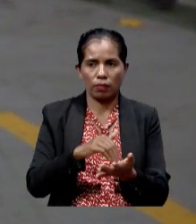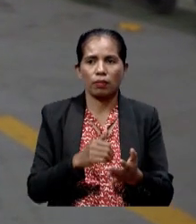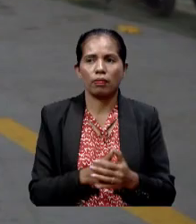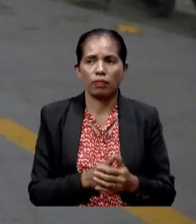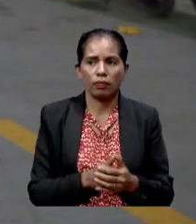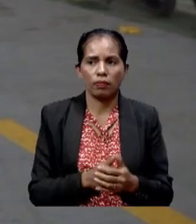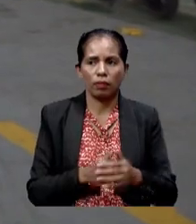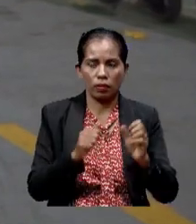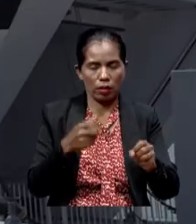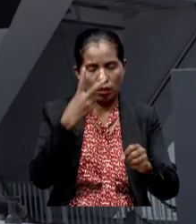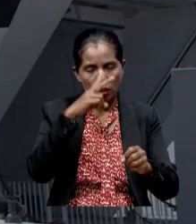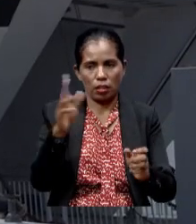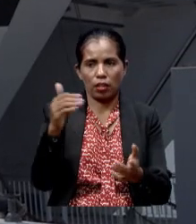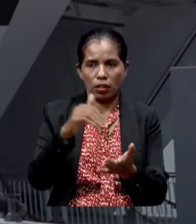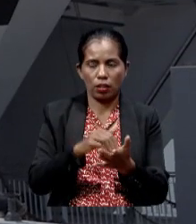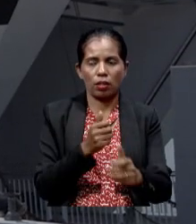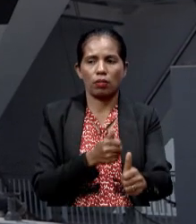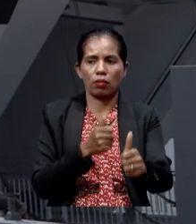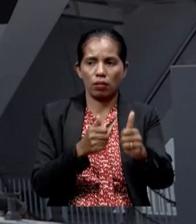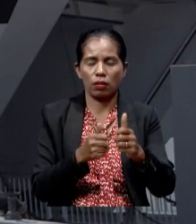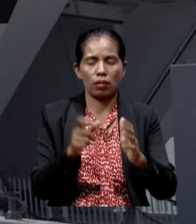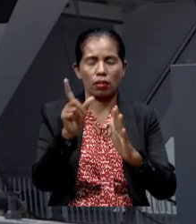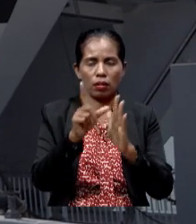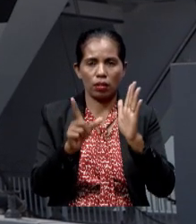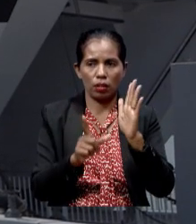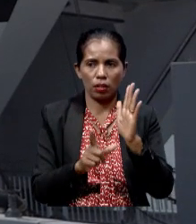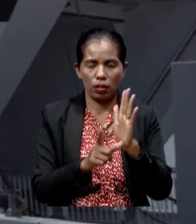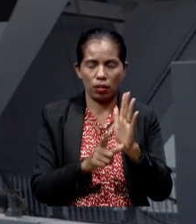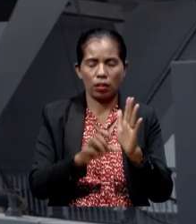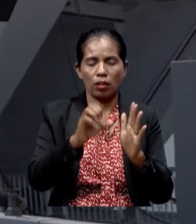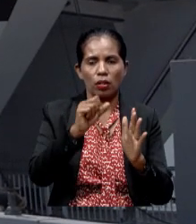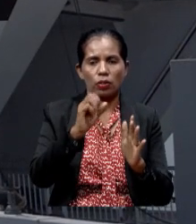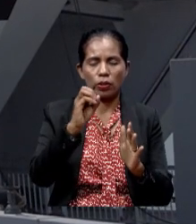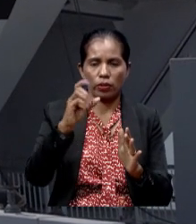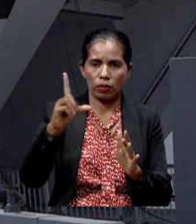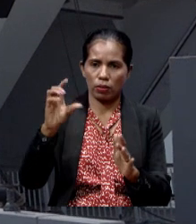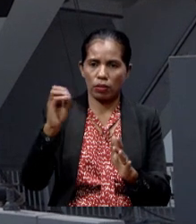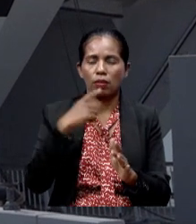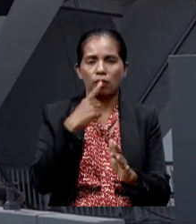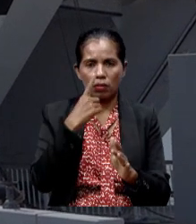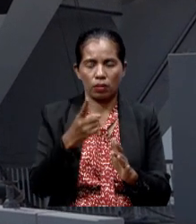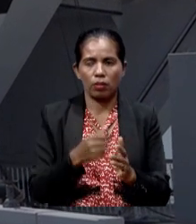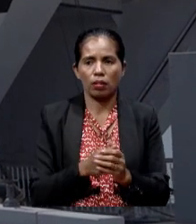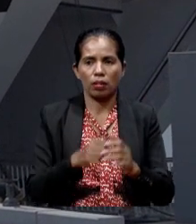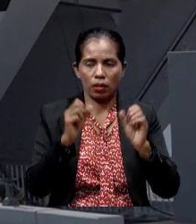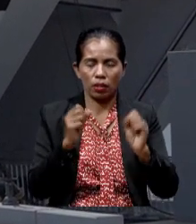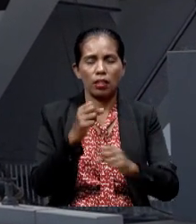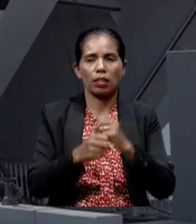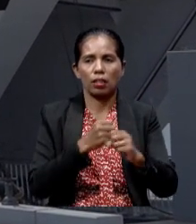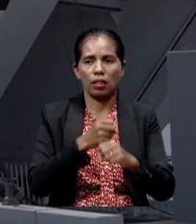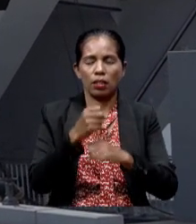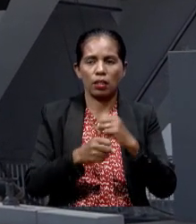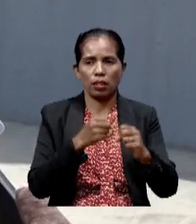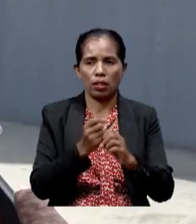ini nus teng ba hare filfali tuir lei sola somar pol ini ya ini memang kata itu ya teng tina tinan